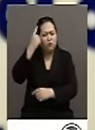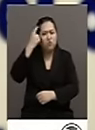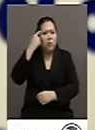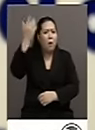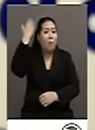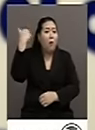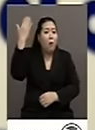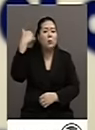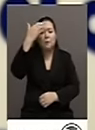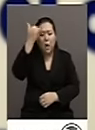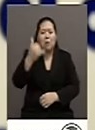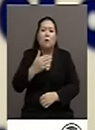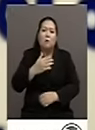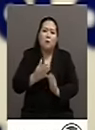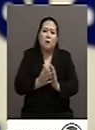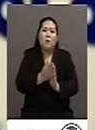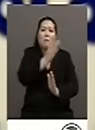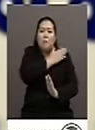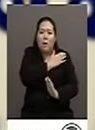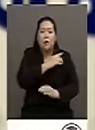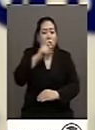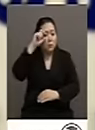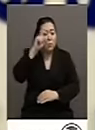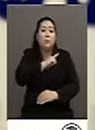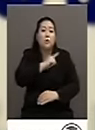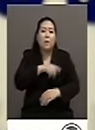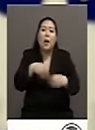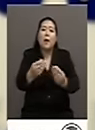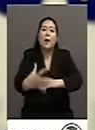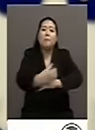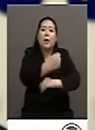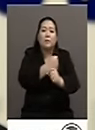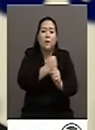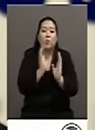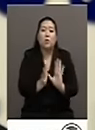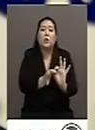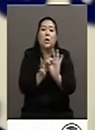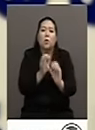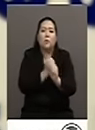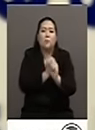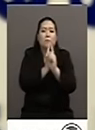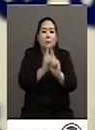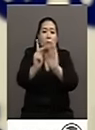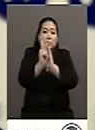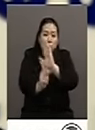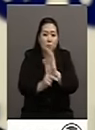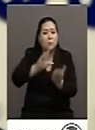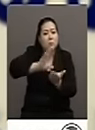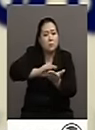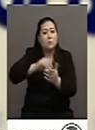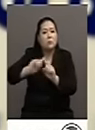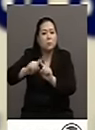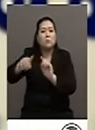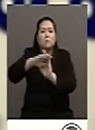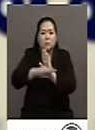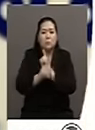ทางพระธรรมชโยก็มอบหน้าให้กับทนายและผู้ที่เกี่ยวข้องไปดำเนินการตามกฎหมายให้ข้อมูลตามลำดับตลอดมา